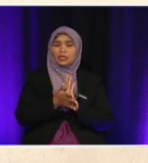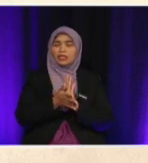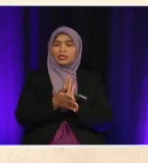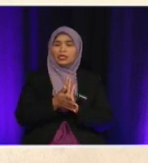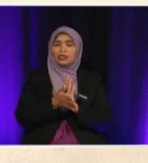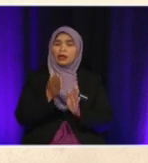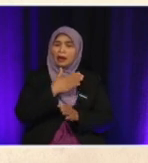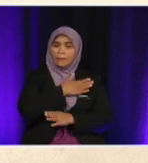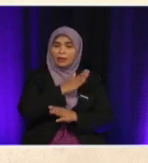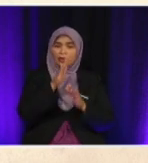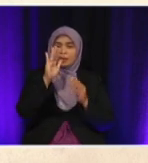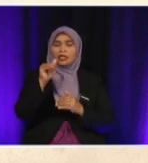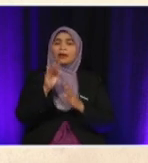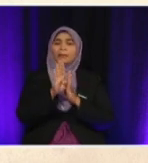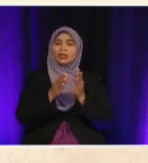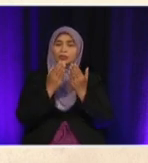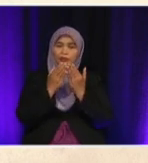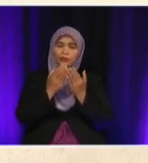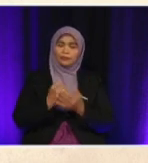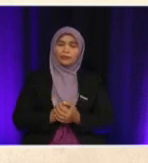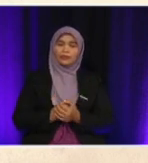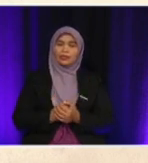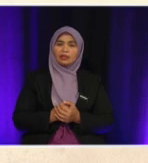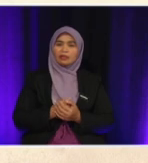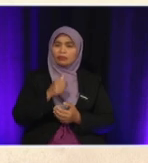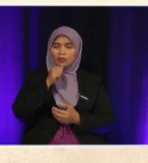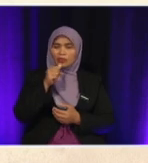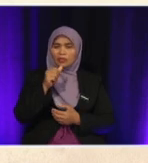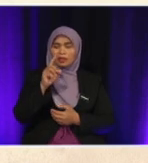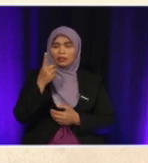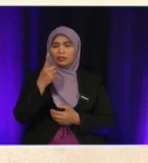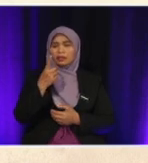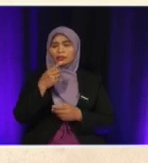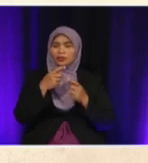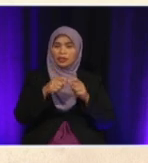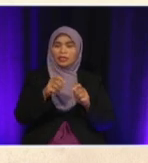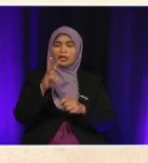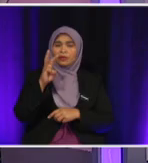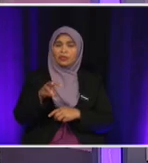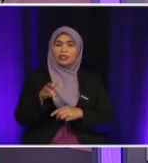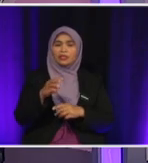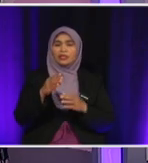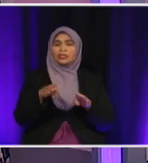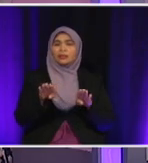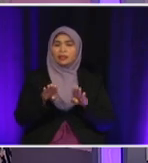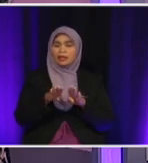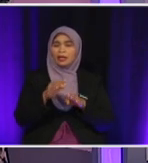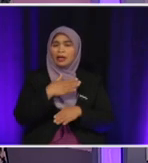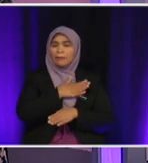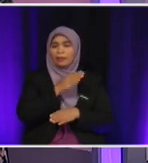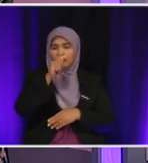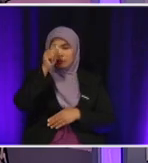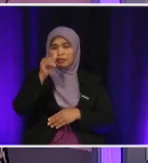kehebatan Rasulullah dari segi ibadah bukan semata-mata untuk menunaikan kewajiban tetapi sebagai hamba Allah yang